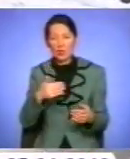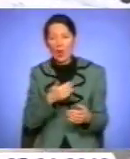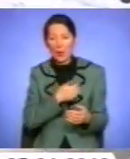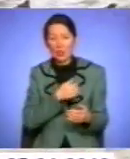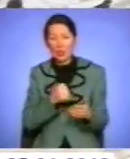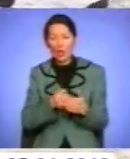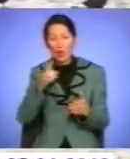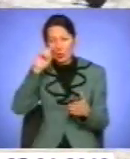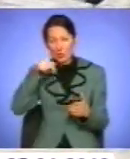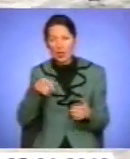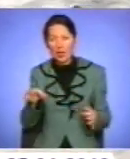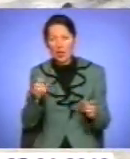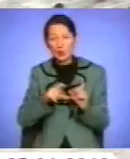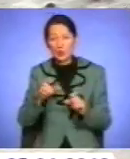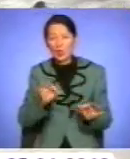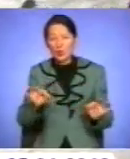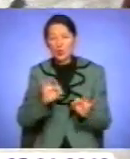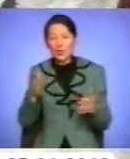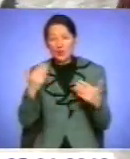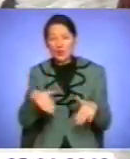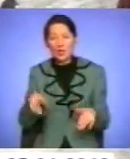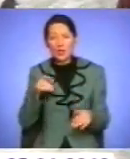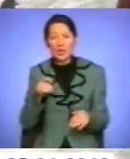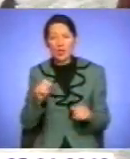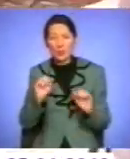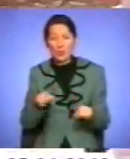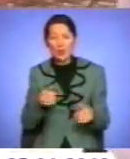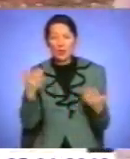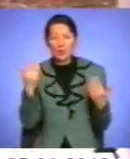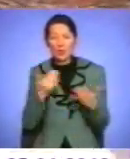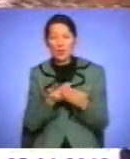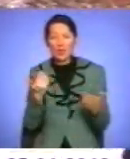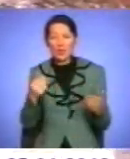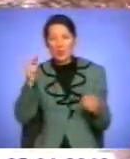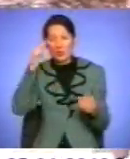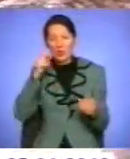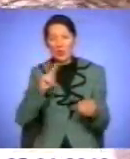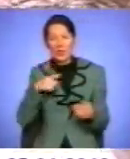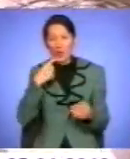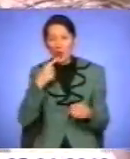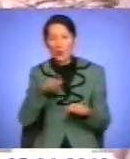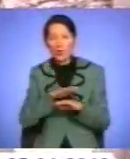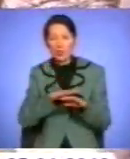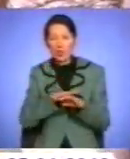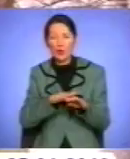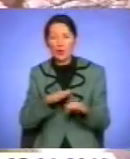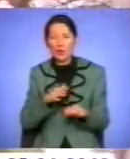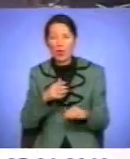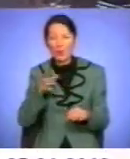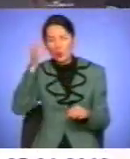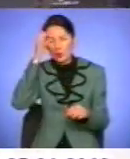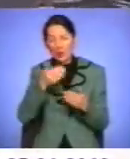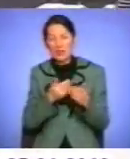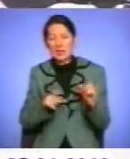того, студент ніколи не втратить нагоди відпочити від навчання, бо, як говорить народна мудрість, від сесії до сесії живуть студенти весело. І